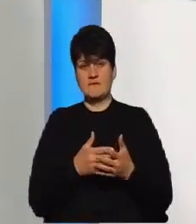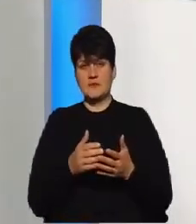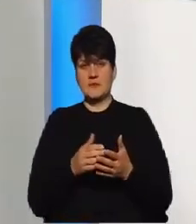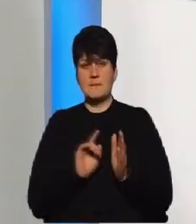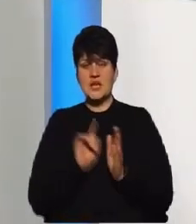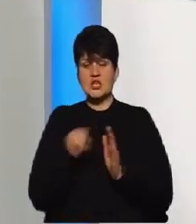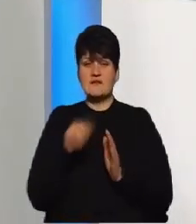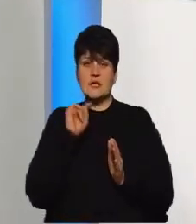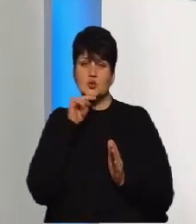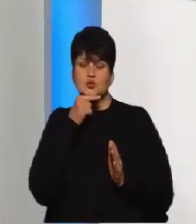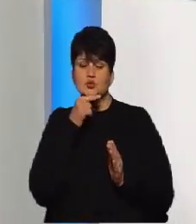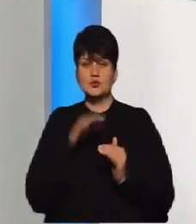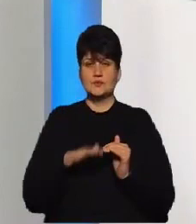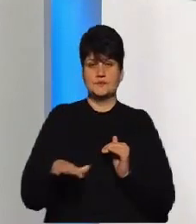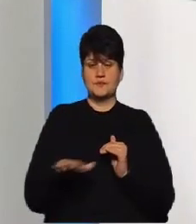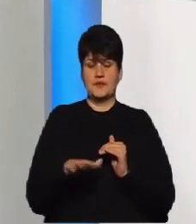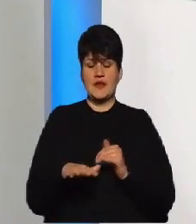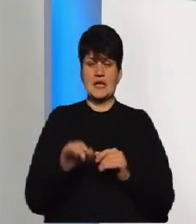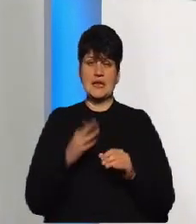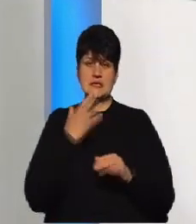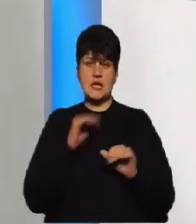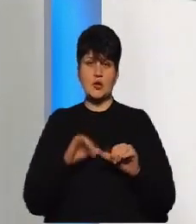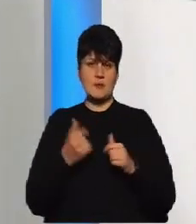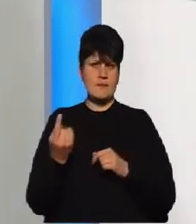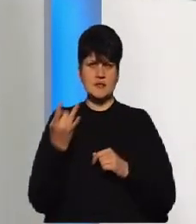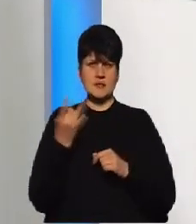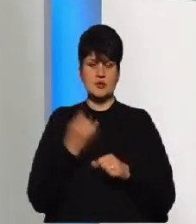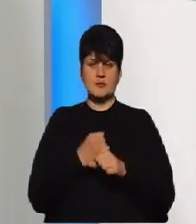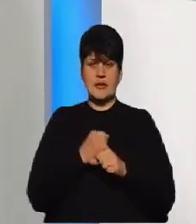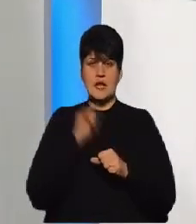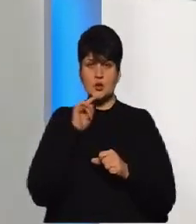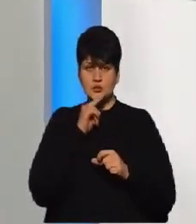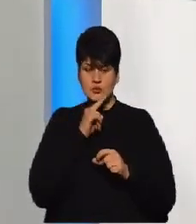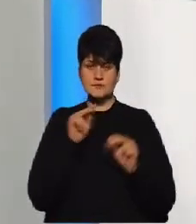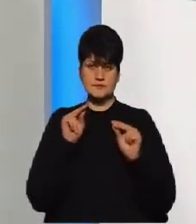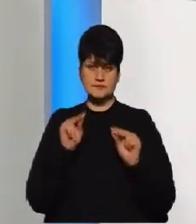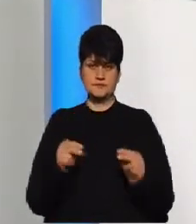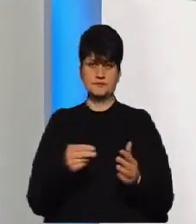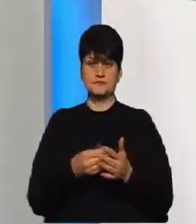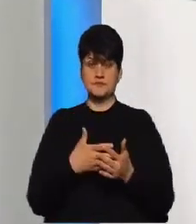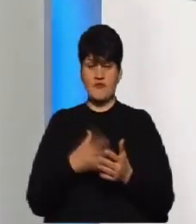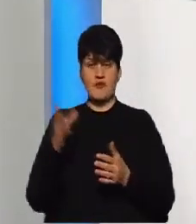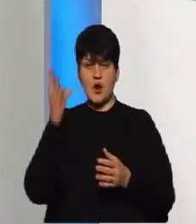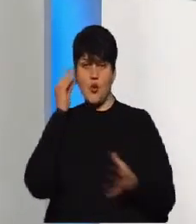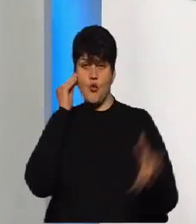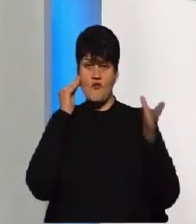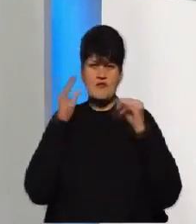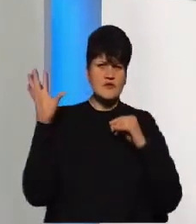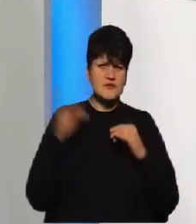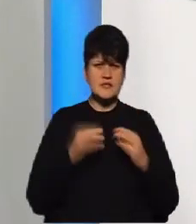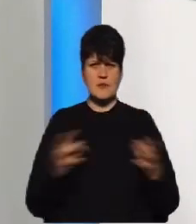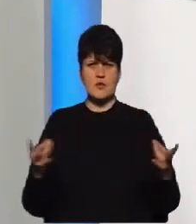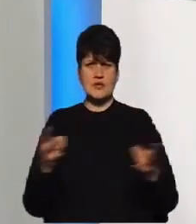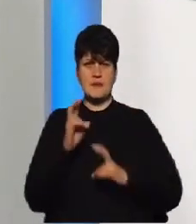Національна комісія фактично вперше встановила економічно обґрунтовані тарифи, врахувавши всі потреби підприємства, це десь